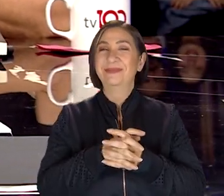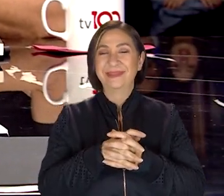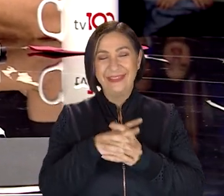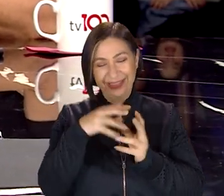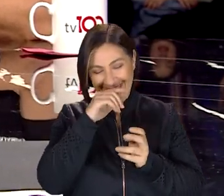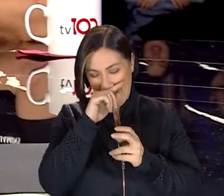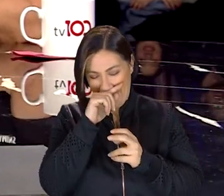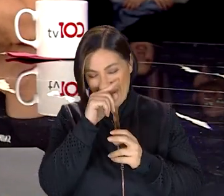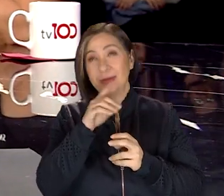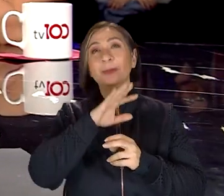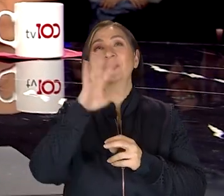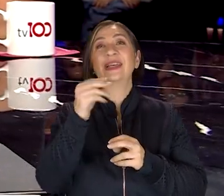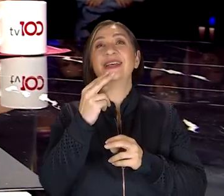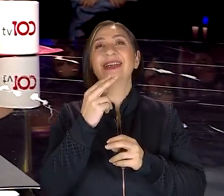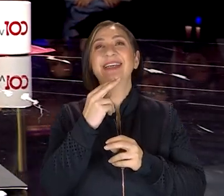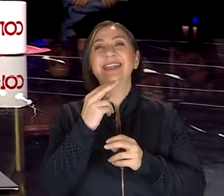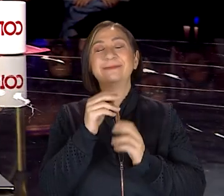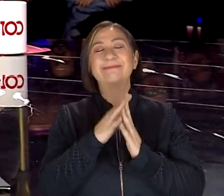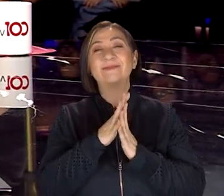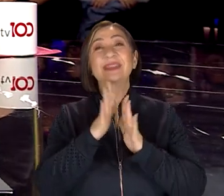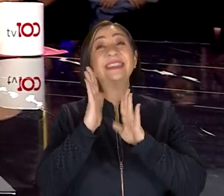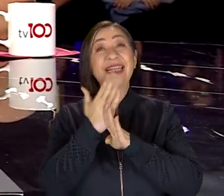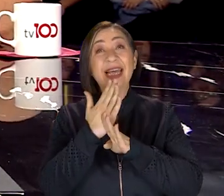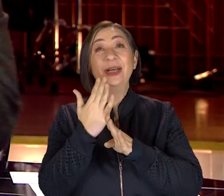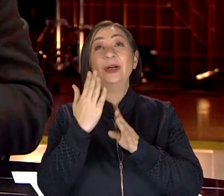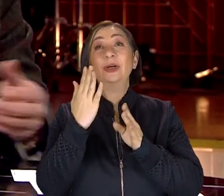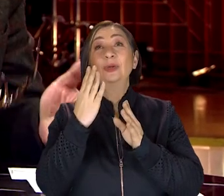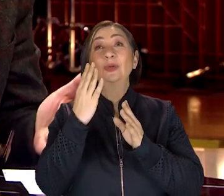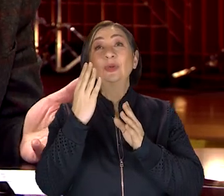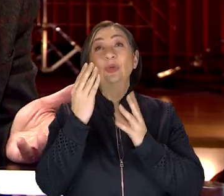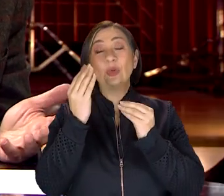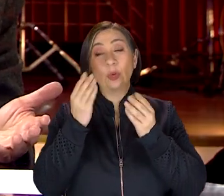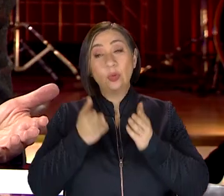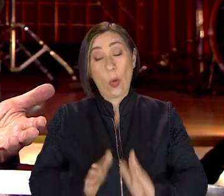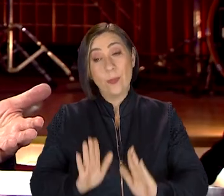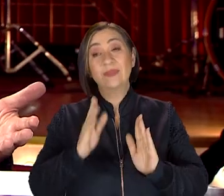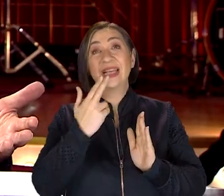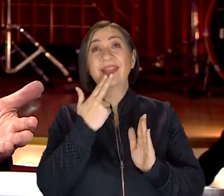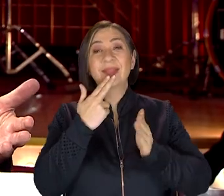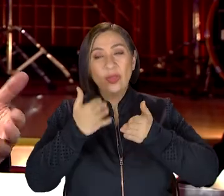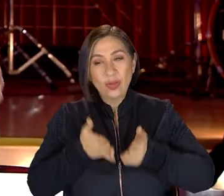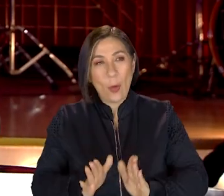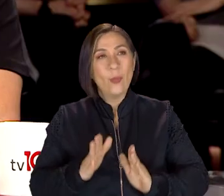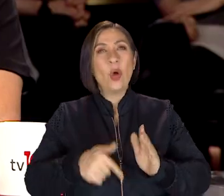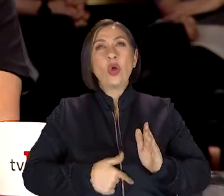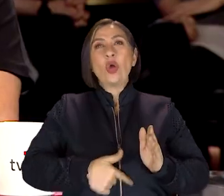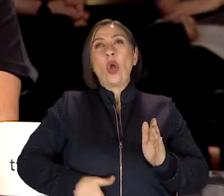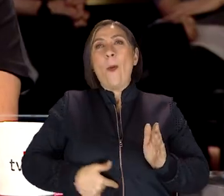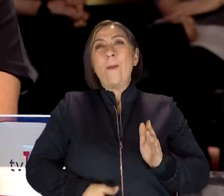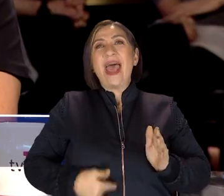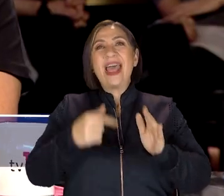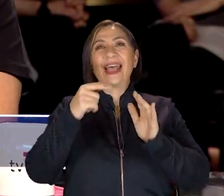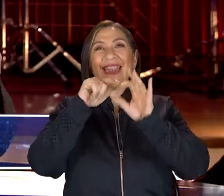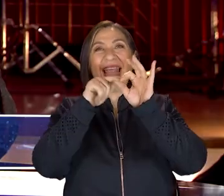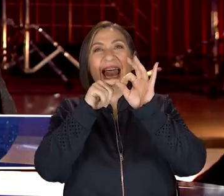Bütün, çünkü bak kadınlar da önemli. Çünkü çoğu kişinin doğumda, çok tabii kutsal bir şey. Doğum kutsal bir şey. O evet. Göbek deliğini